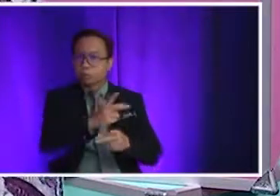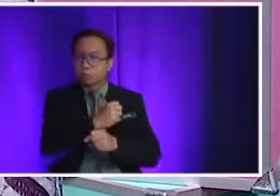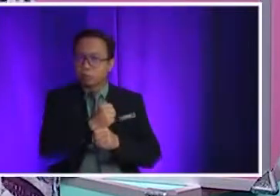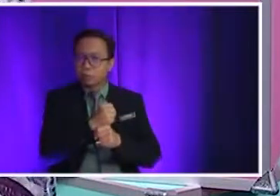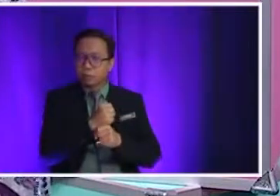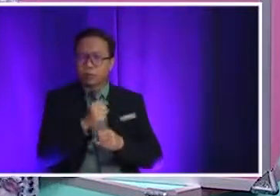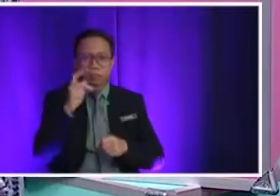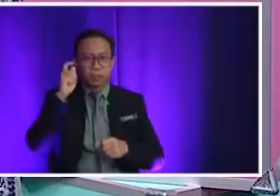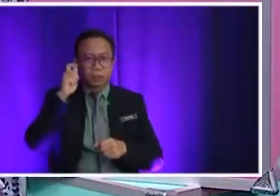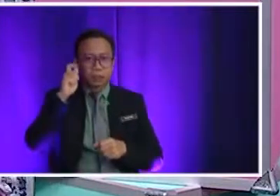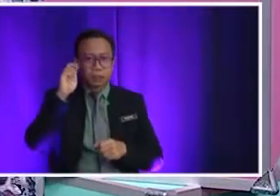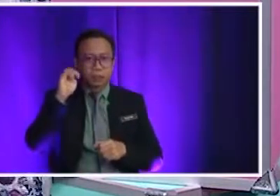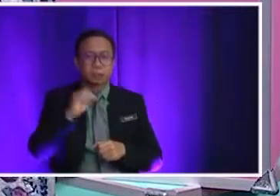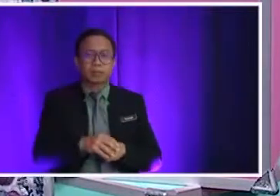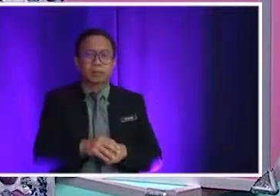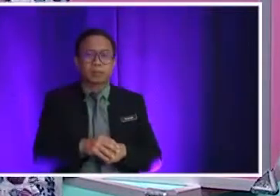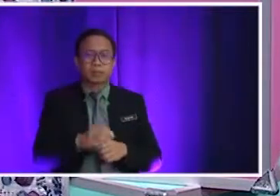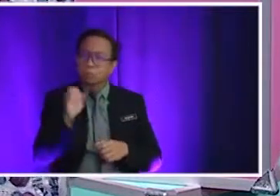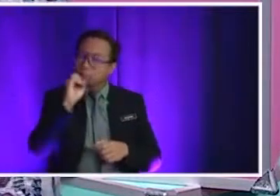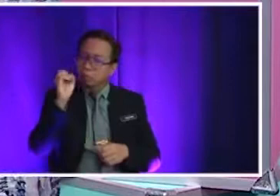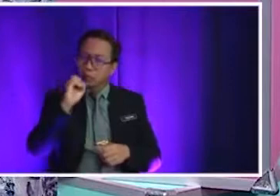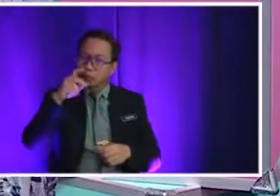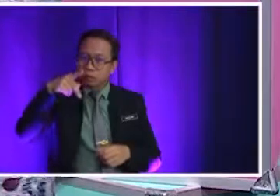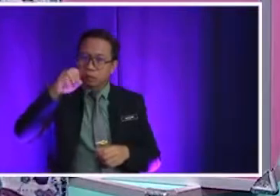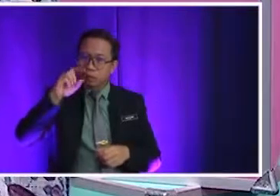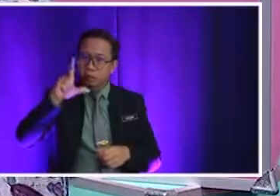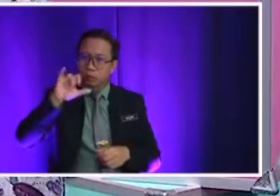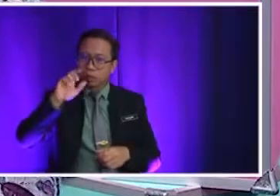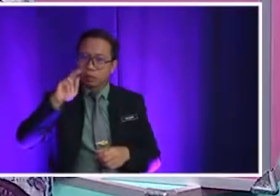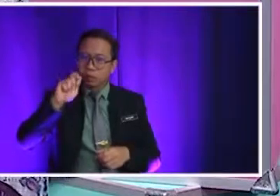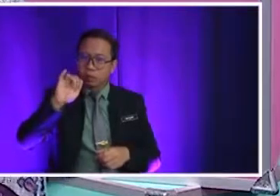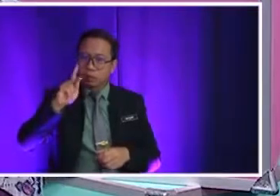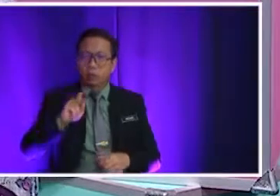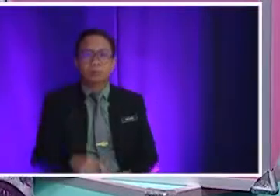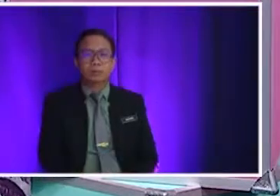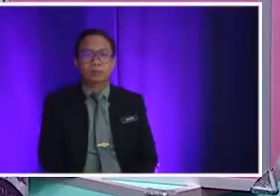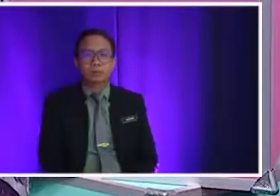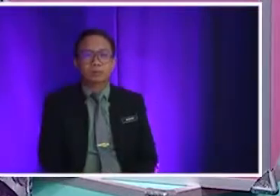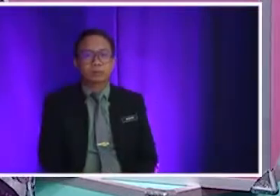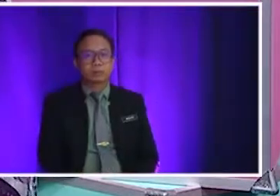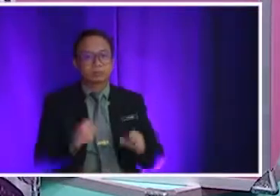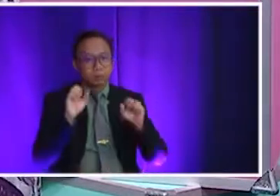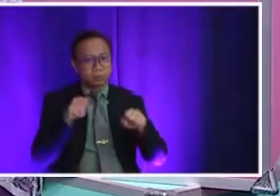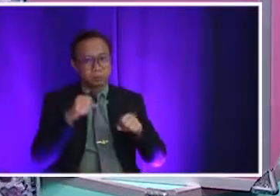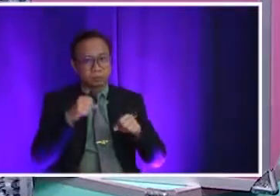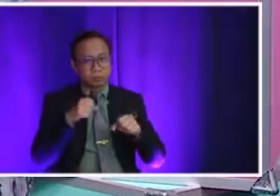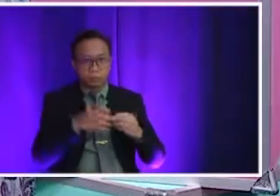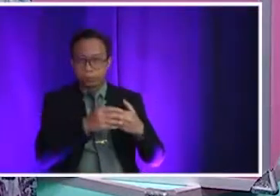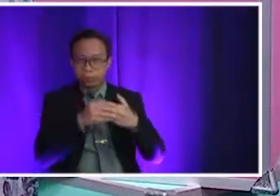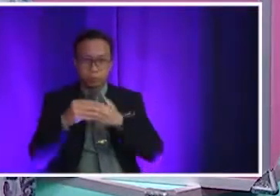kata kuncinya ilah kekosongan politik atau kita tengok contoh jawaban yang boleh dijadikan panduan murid-murid di